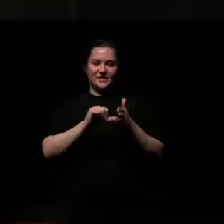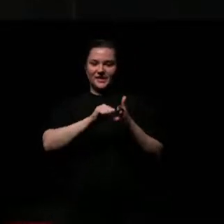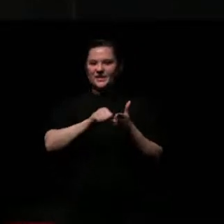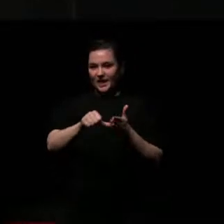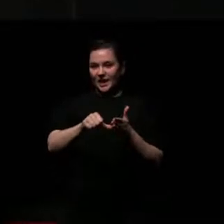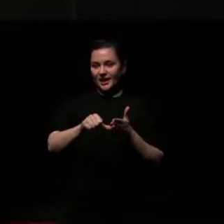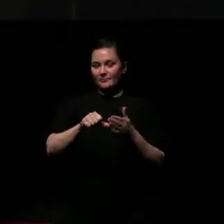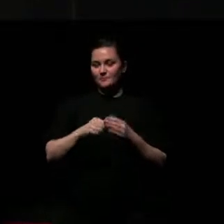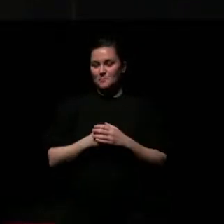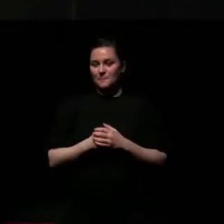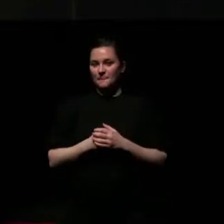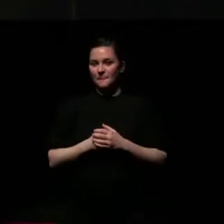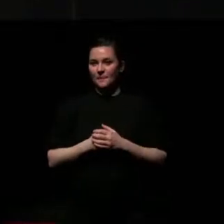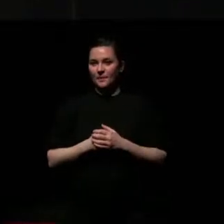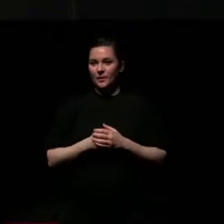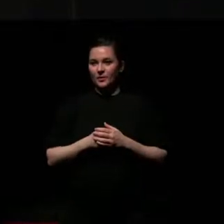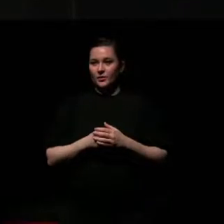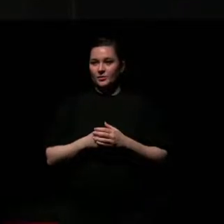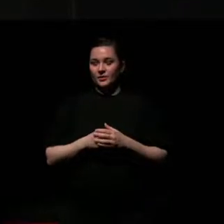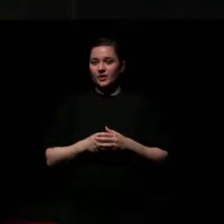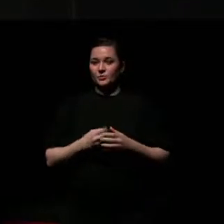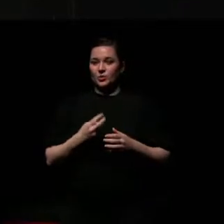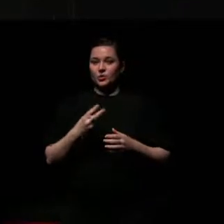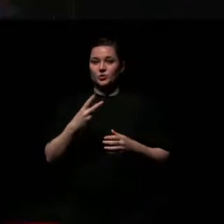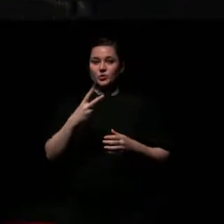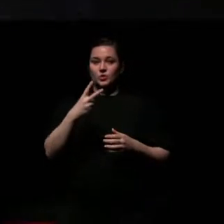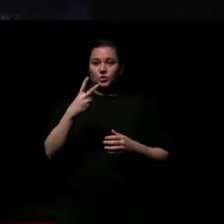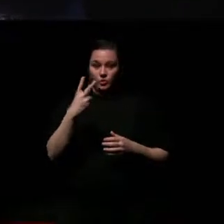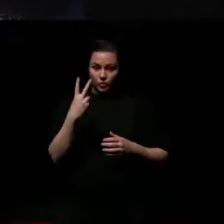Karen. På